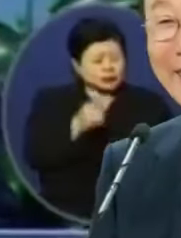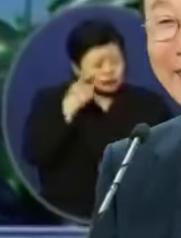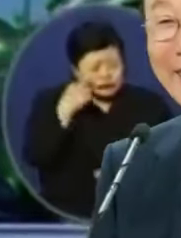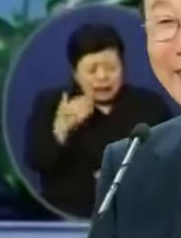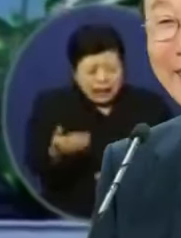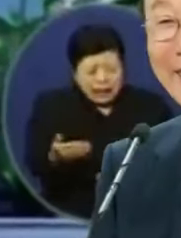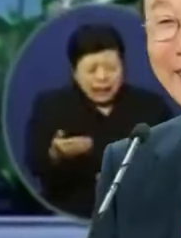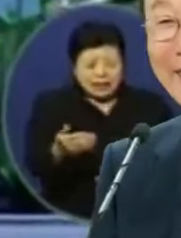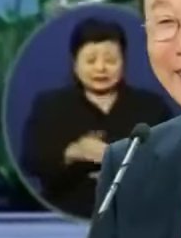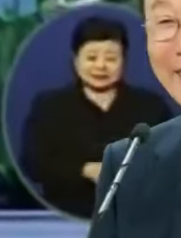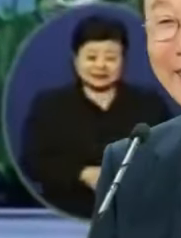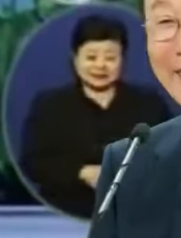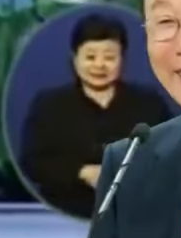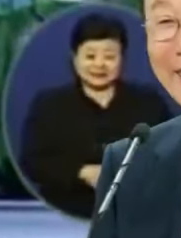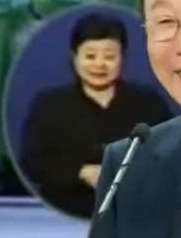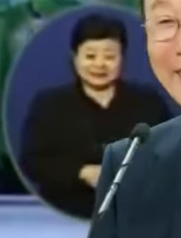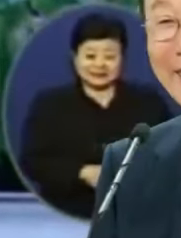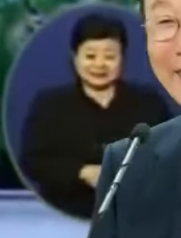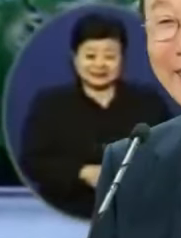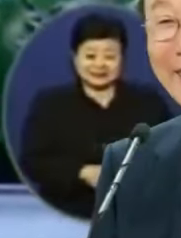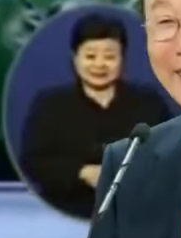주시느냐?